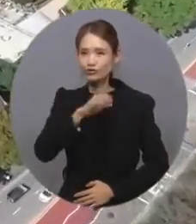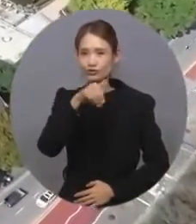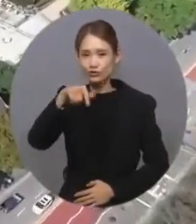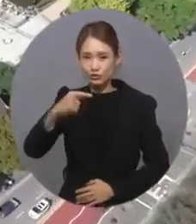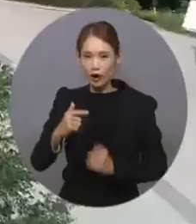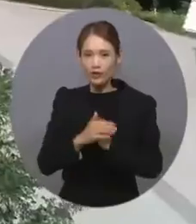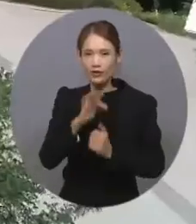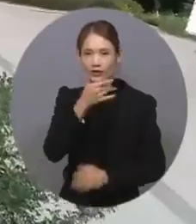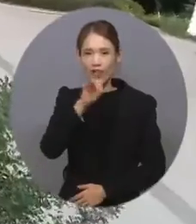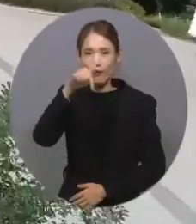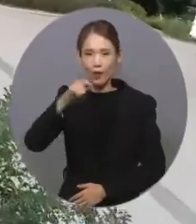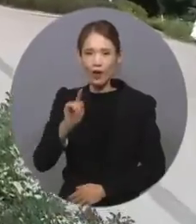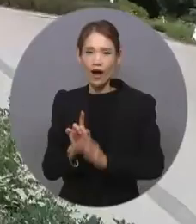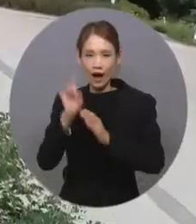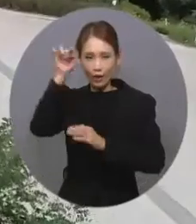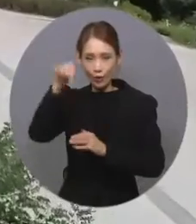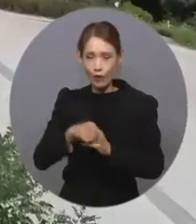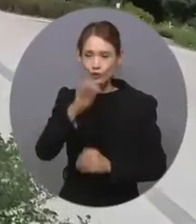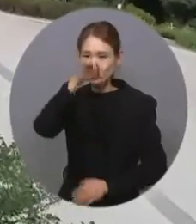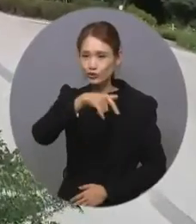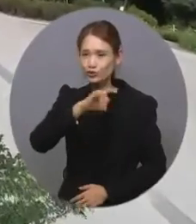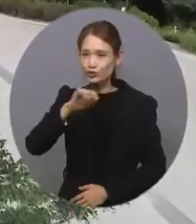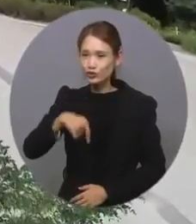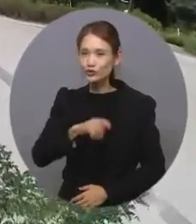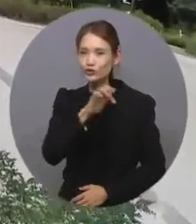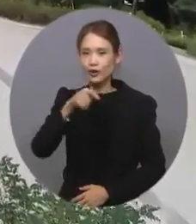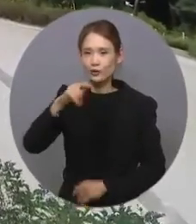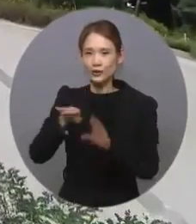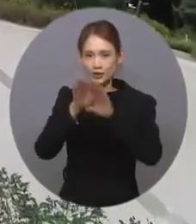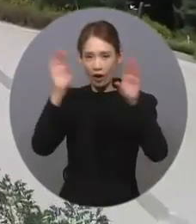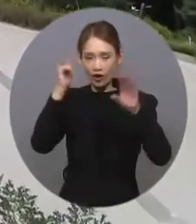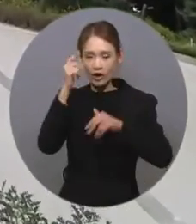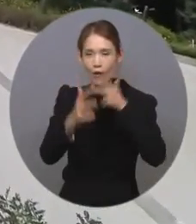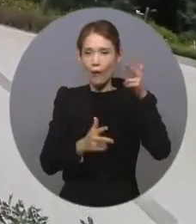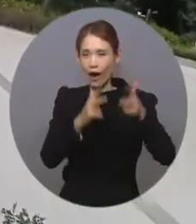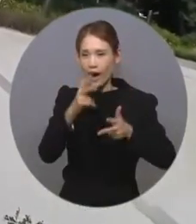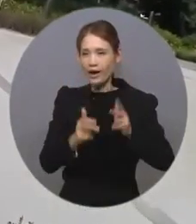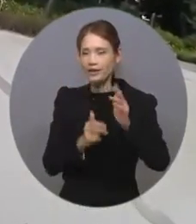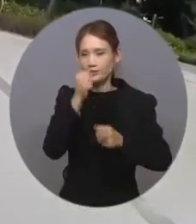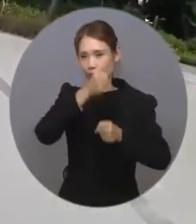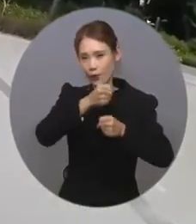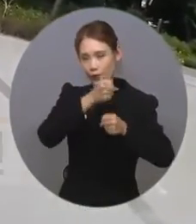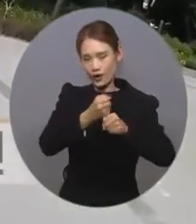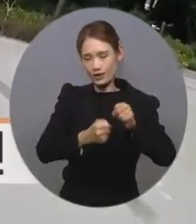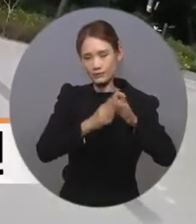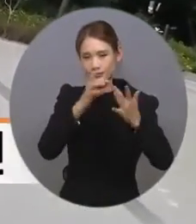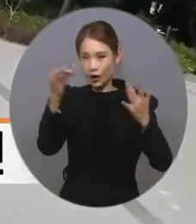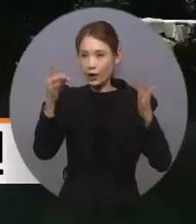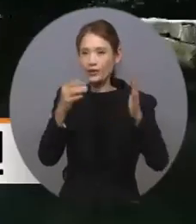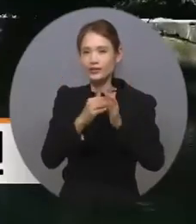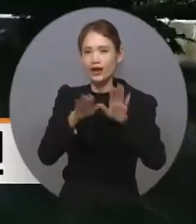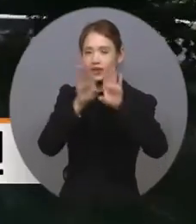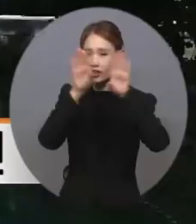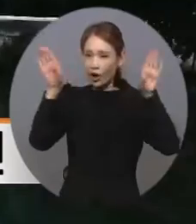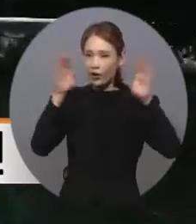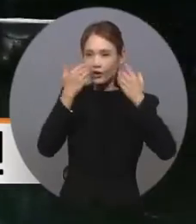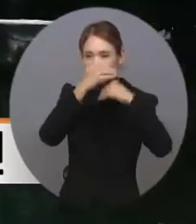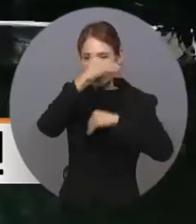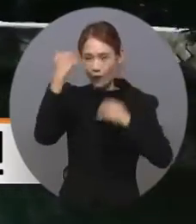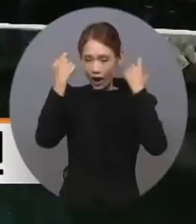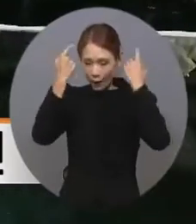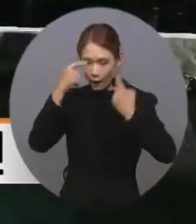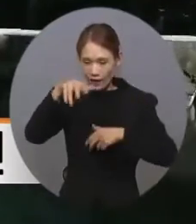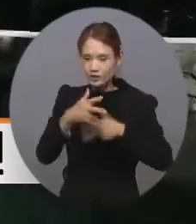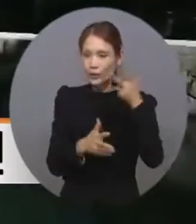항공우주천문대가 2022년도 열린 관광지 조성 사업에 선정되었습니다. 열린 관광지 조성